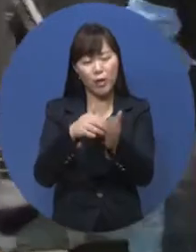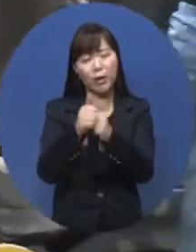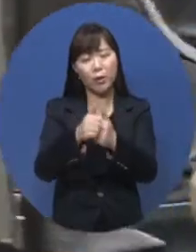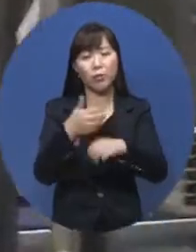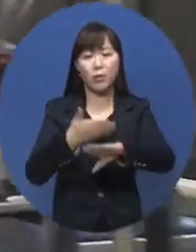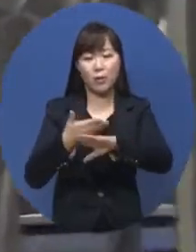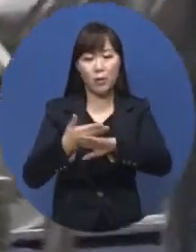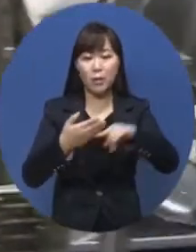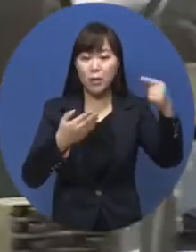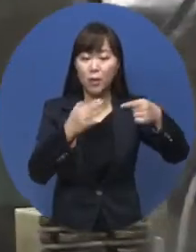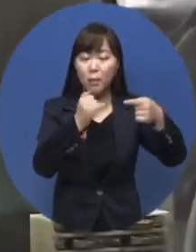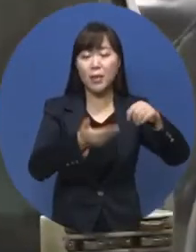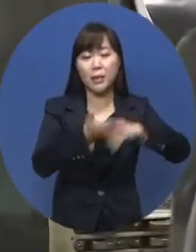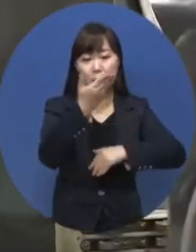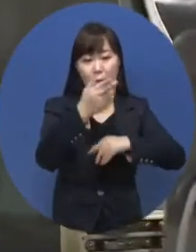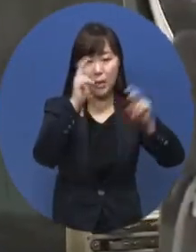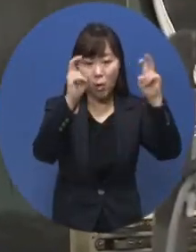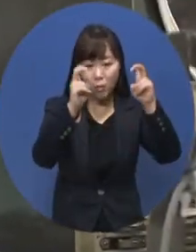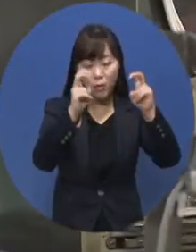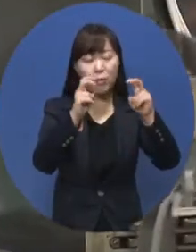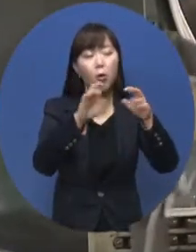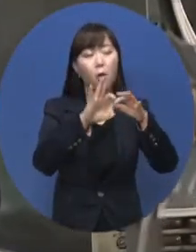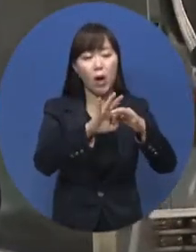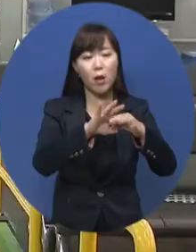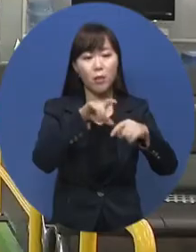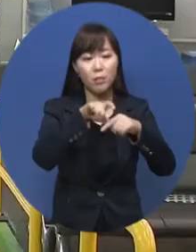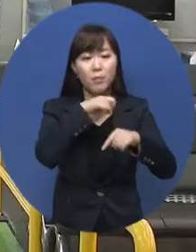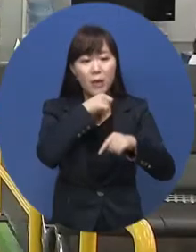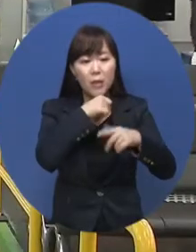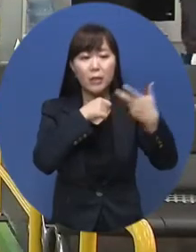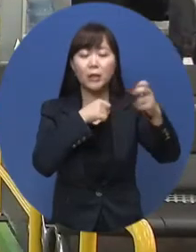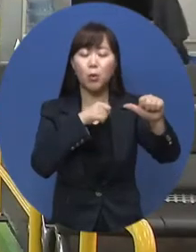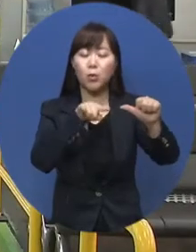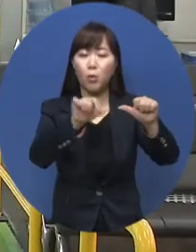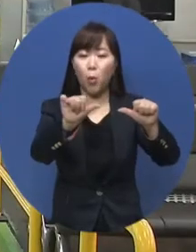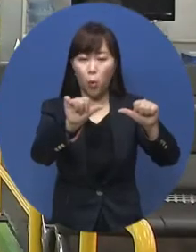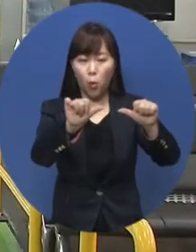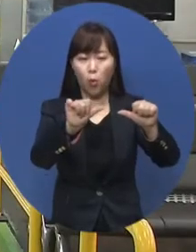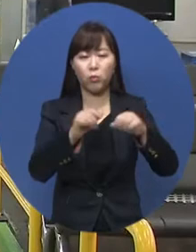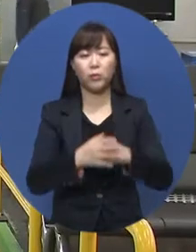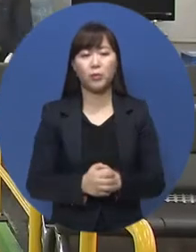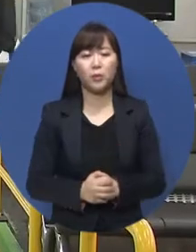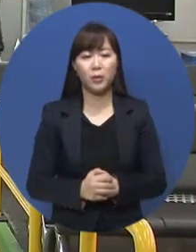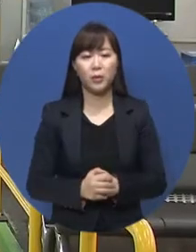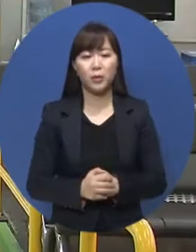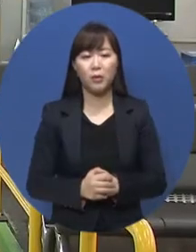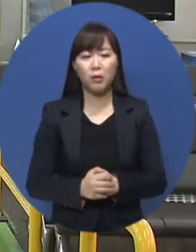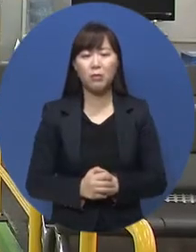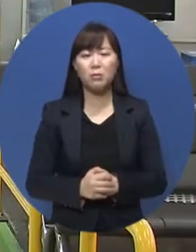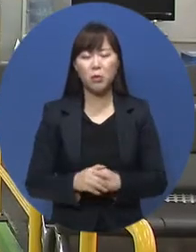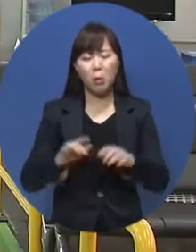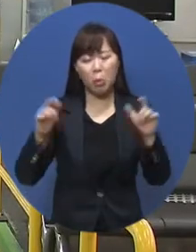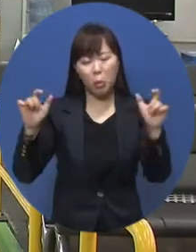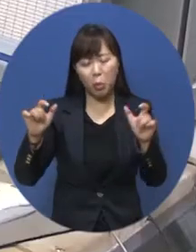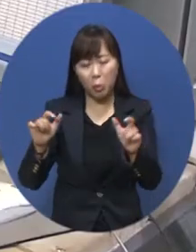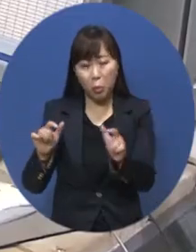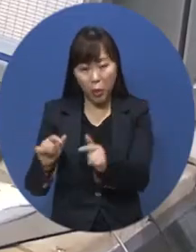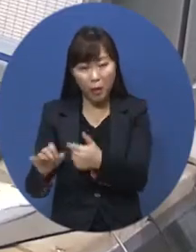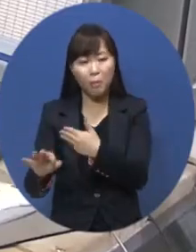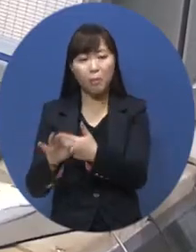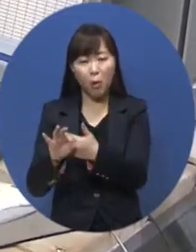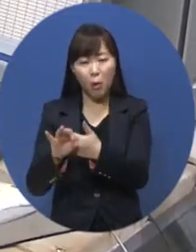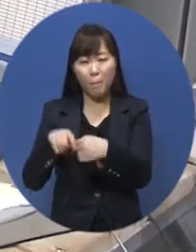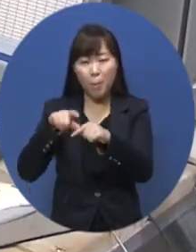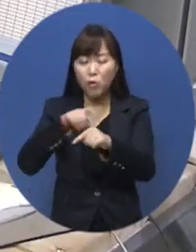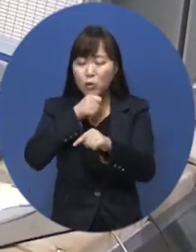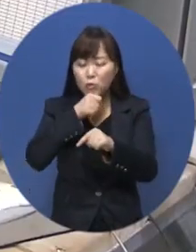총 사자 1000명 이상의 기업은 웹 접근성 평균 점수 75점 5점을 나타냈으며 규모가 줄어들 수록 평균 점수가